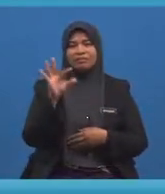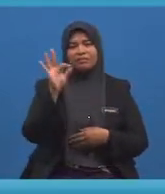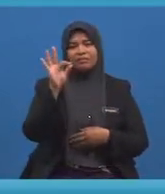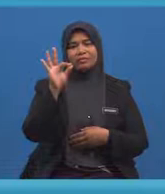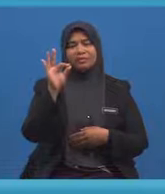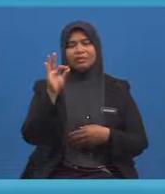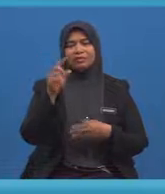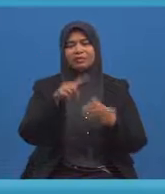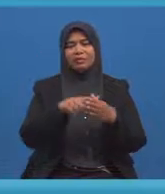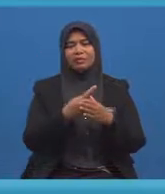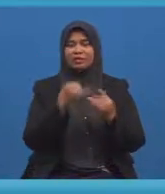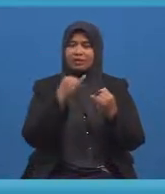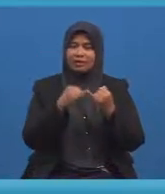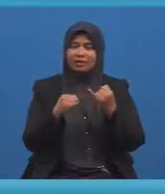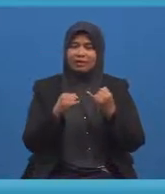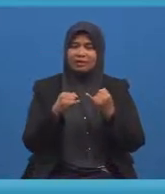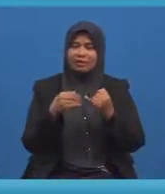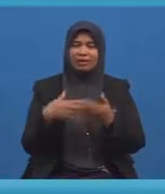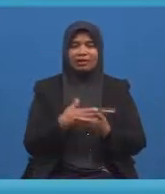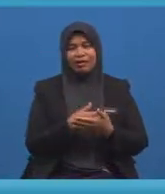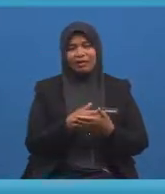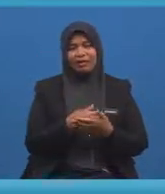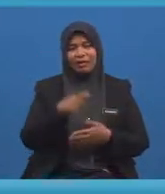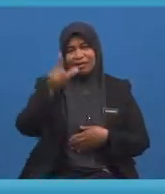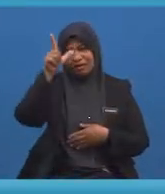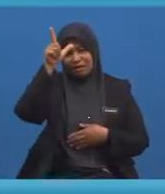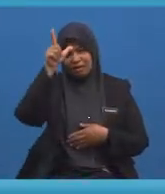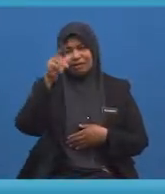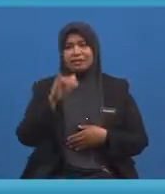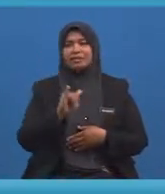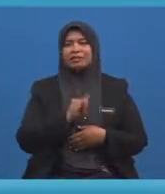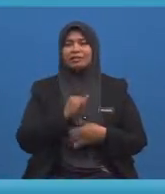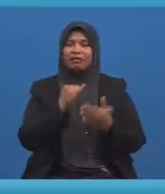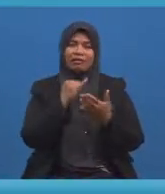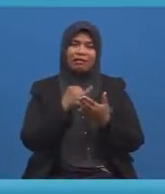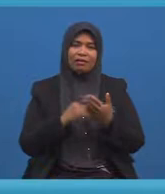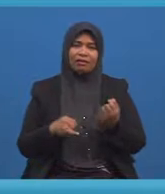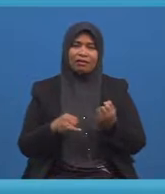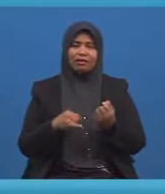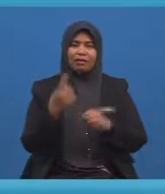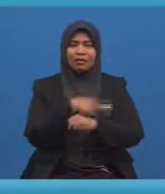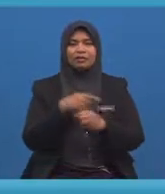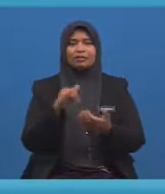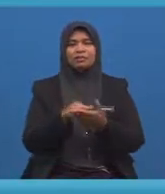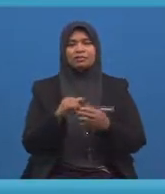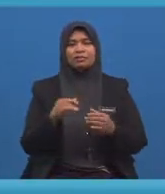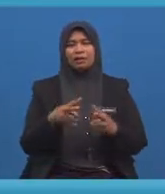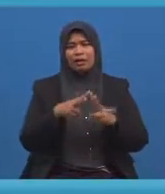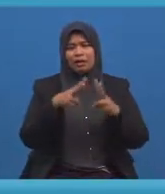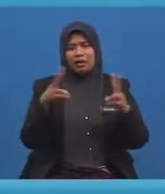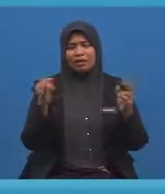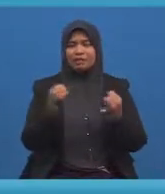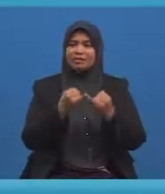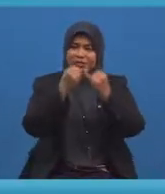akhirnya anak lelaki saya dilahirkan. Itulah hari paling istimewa untuk cikgu. Itulah